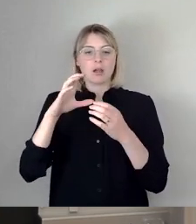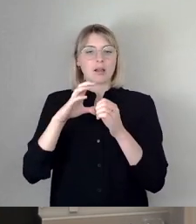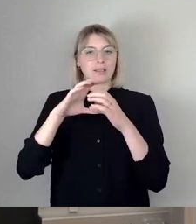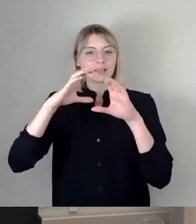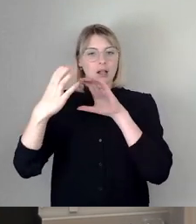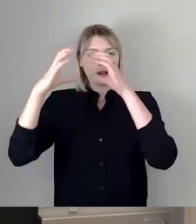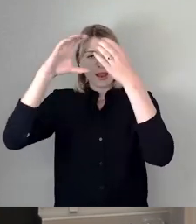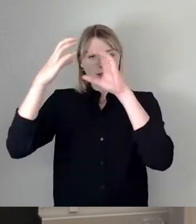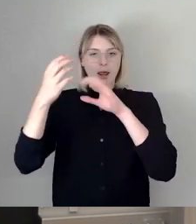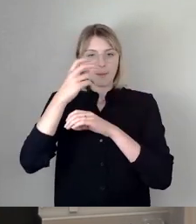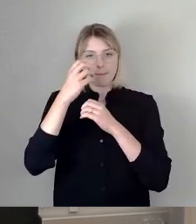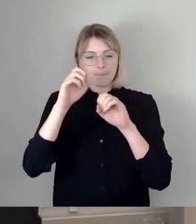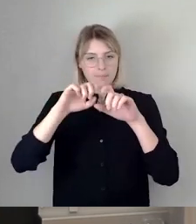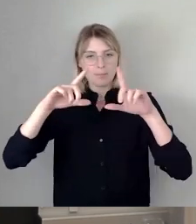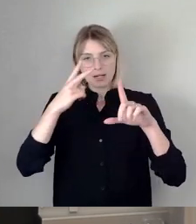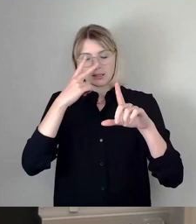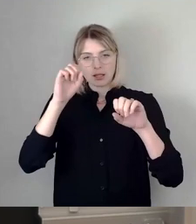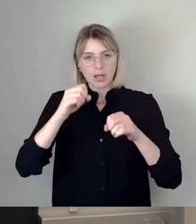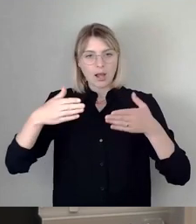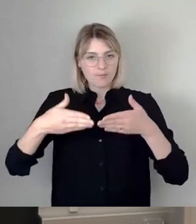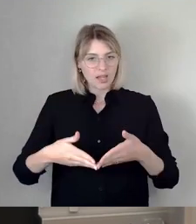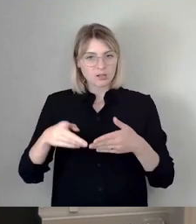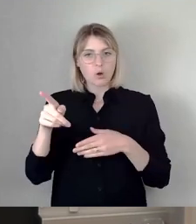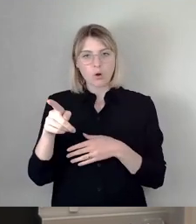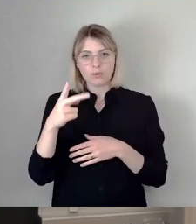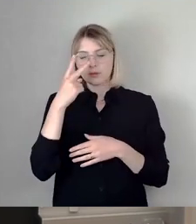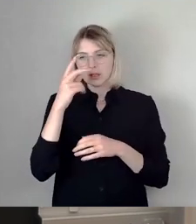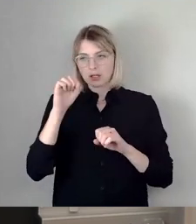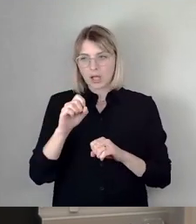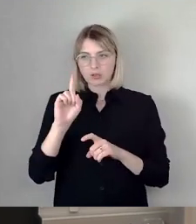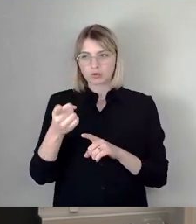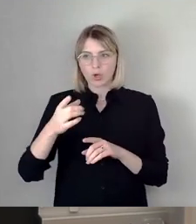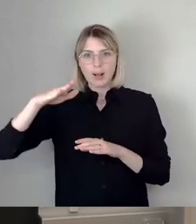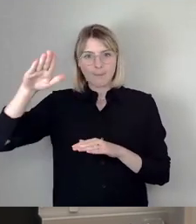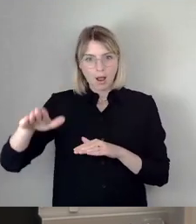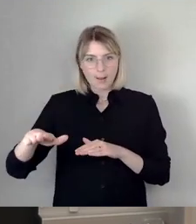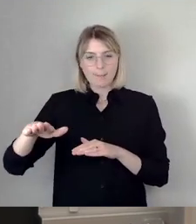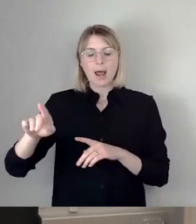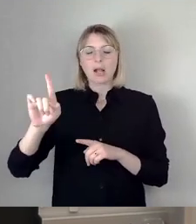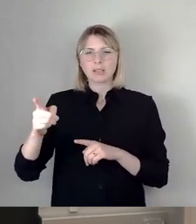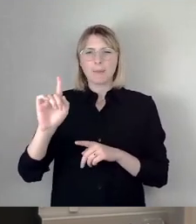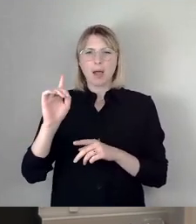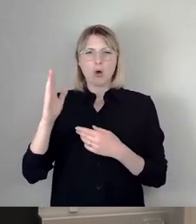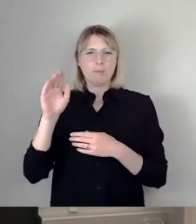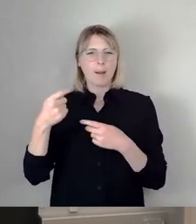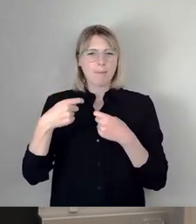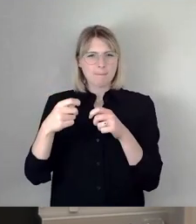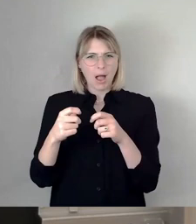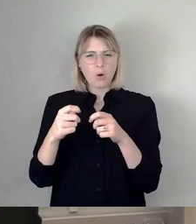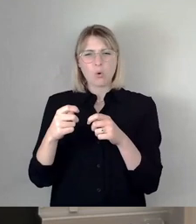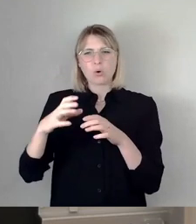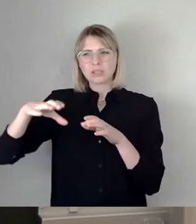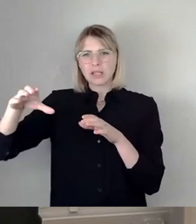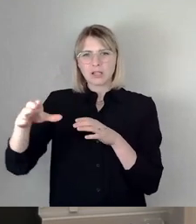Friedhof, und dann schaut, dass dort ein Parkplatz drauf soll und sich dort die Überbauung und Versiegelung der Leipziger